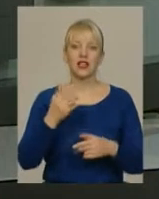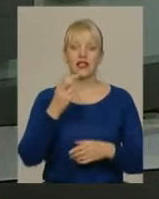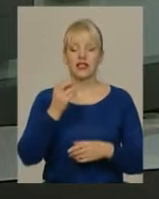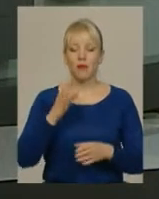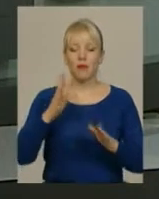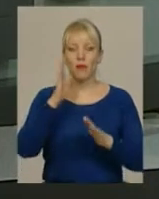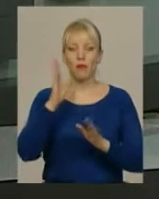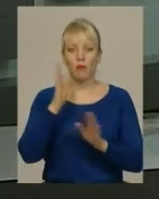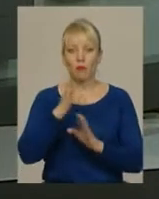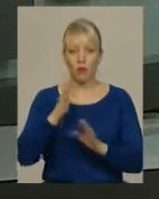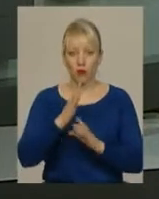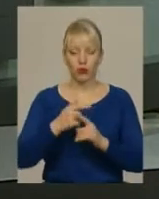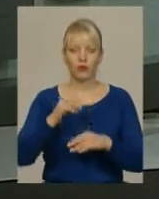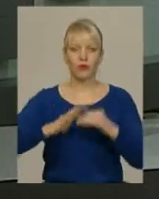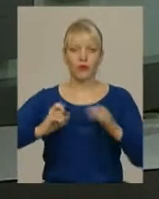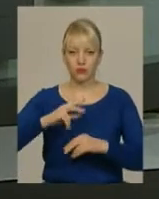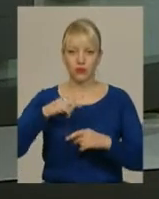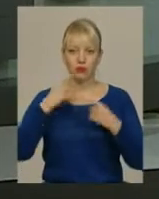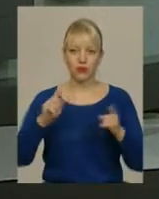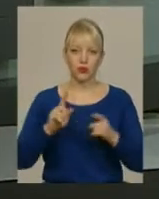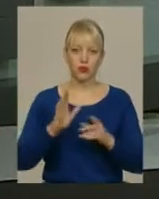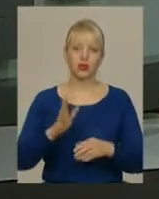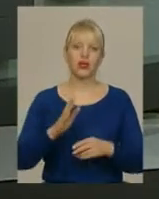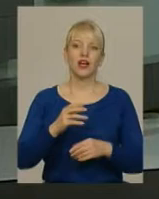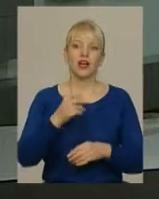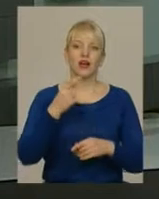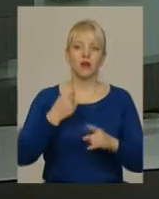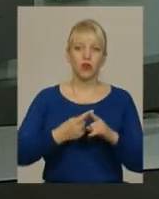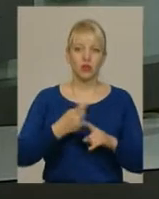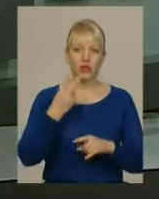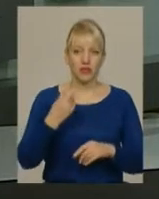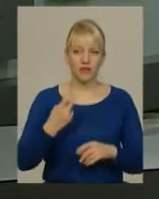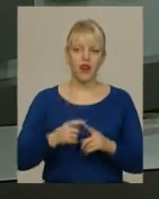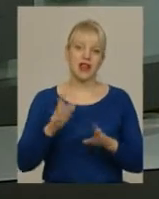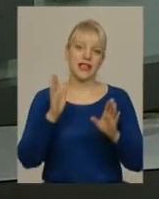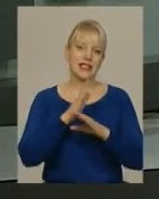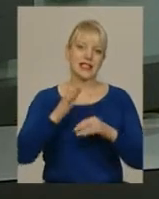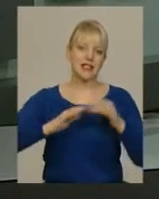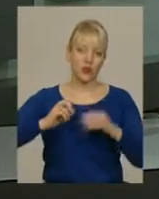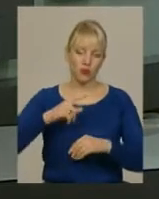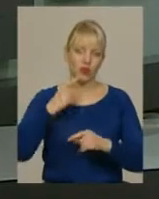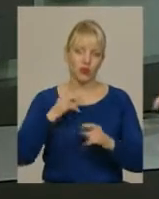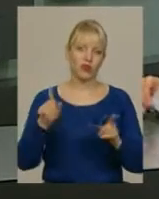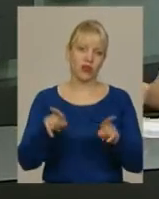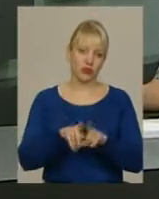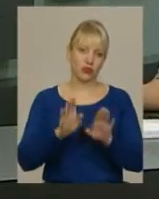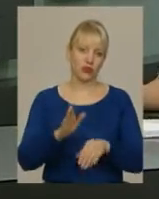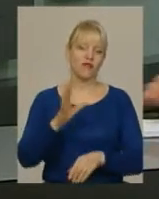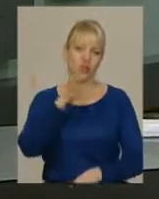Українського гідрометцентру, в день на Хмельниччині повітря прогріється до 2 градусів. Стільки ж синоптики прогнозують і вночі.